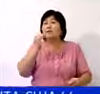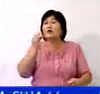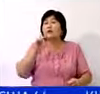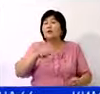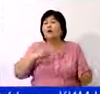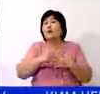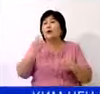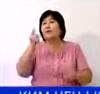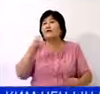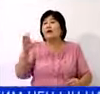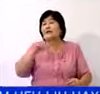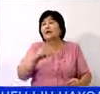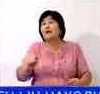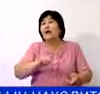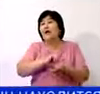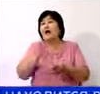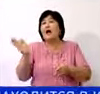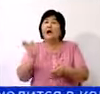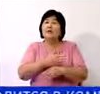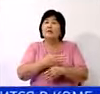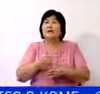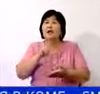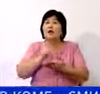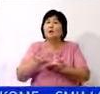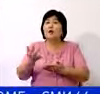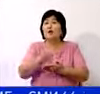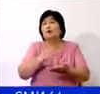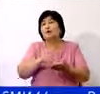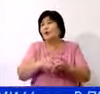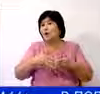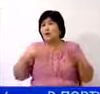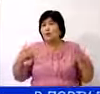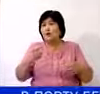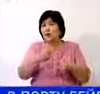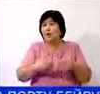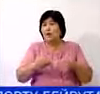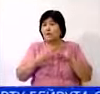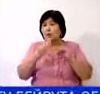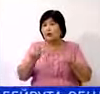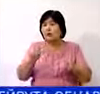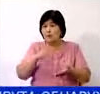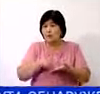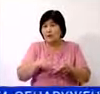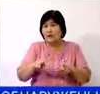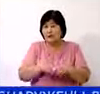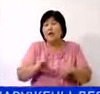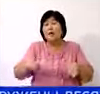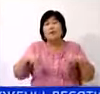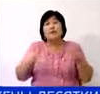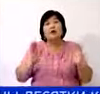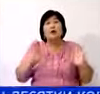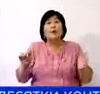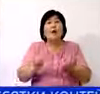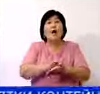до 1 сентября отменены обязательные сборы которые составляли чуть ли не половину стоимости автотранспорта предоставляешь только